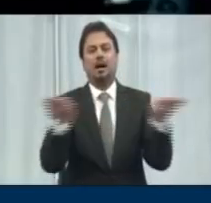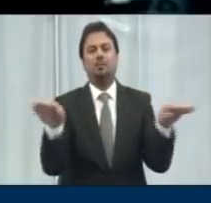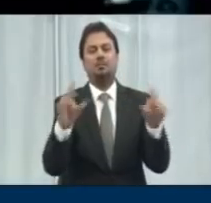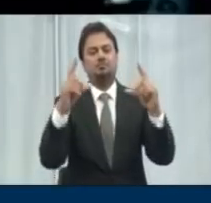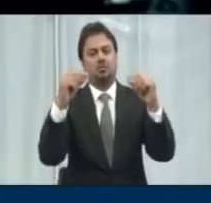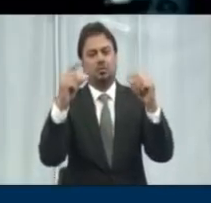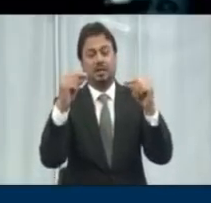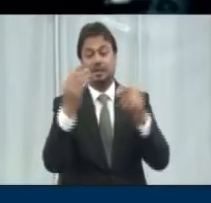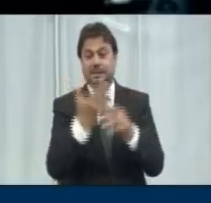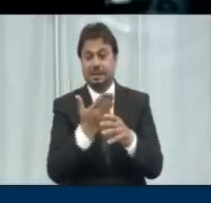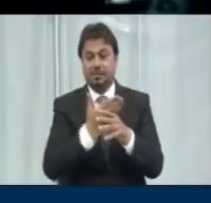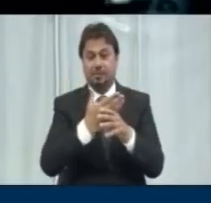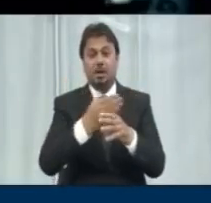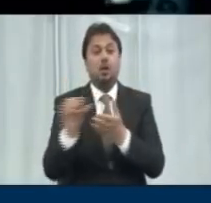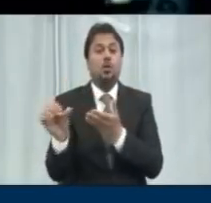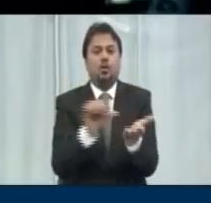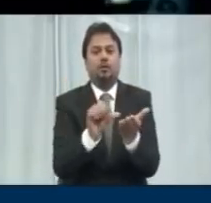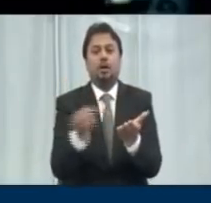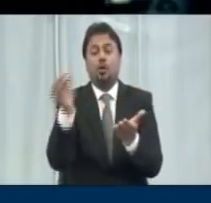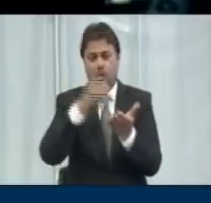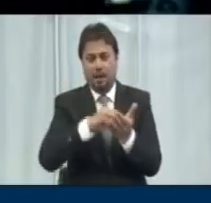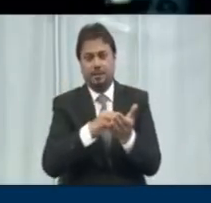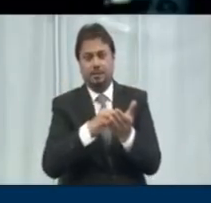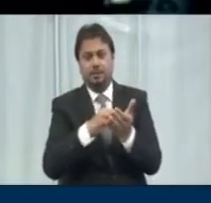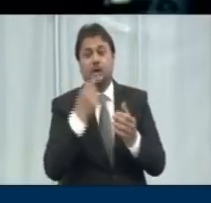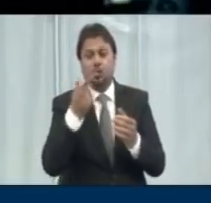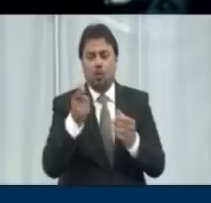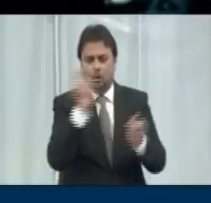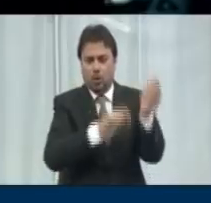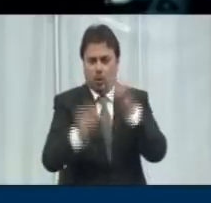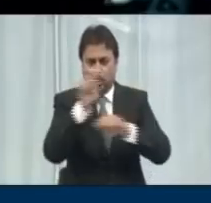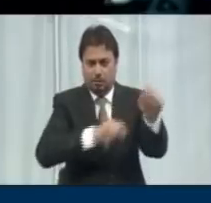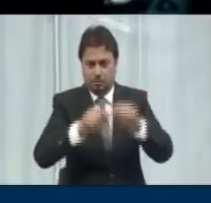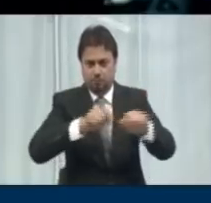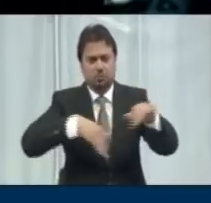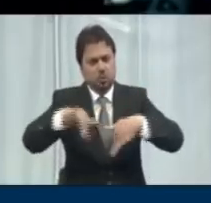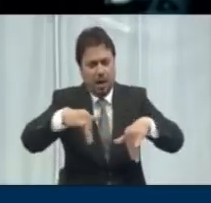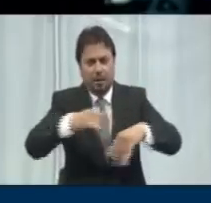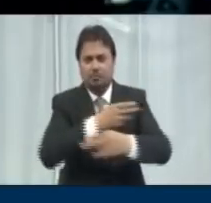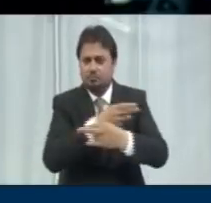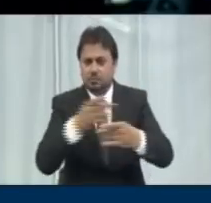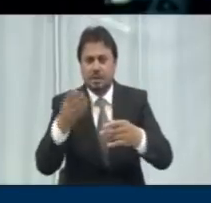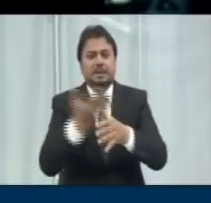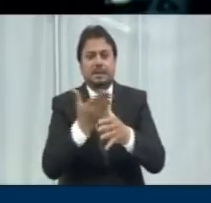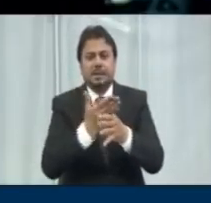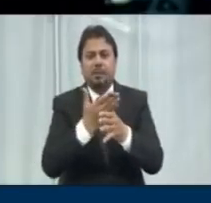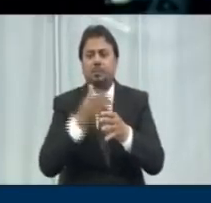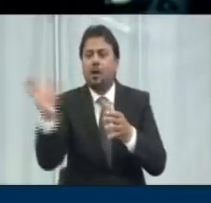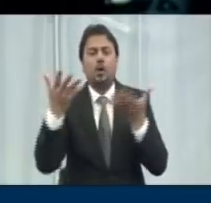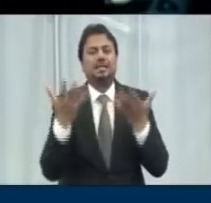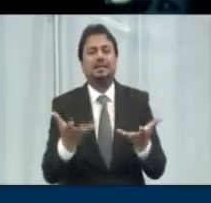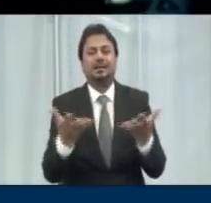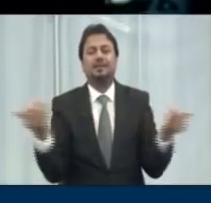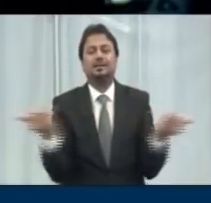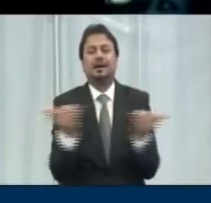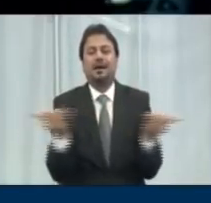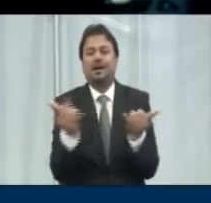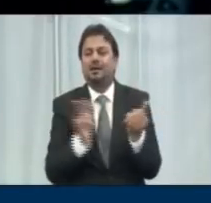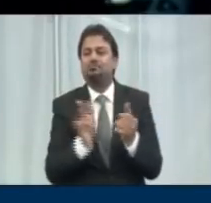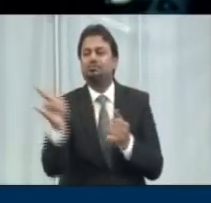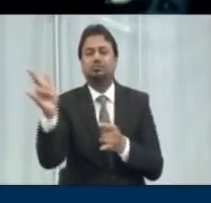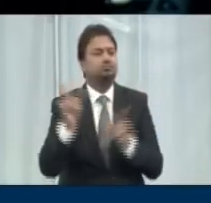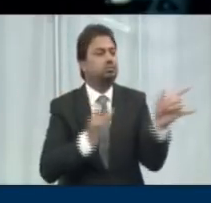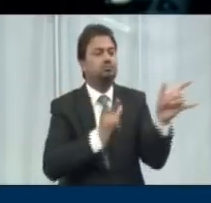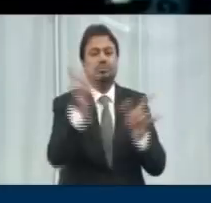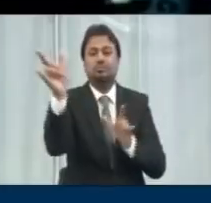أمنيا لاستقبال الوفد. أيضا هنالك خطة خدمية لسهولة حركة الوفد باتجاه